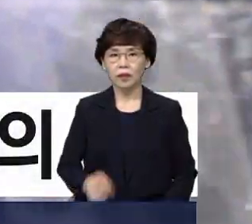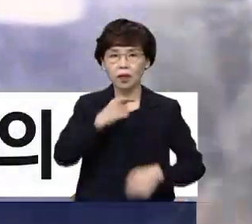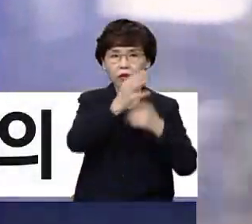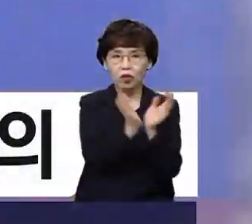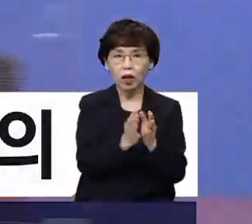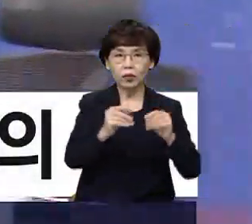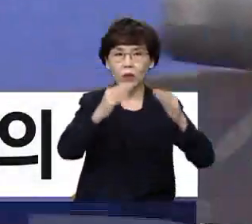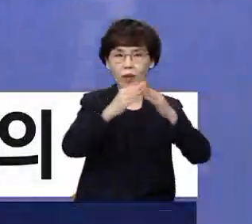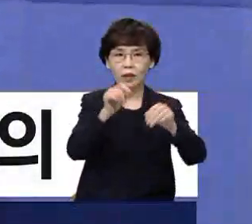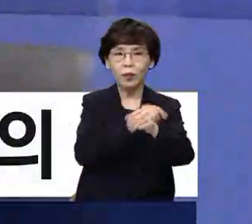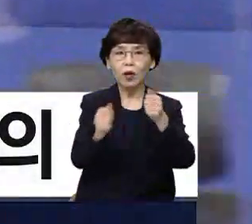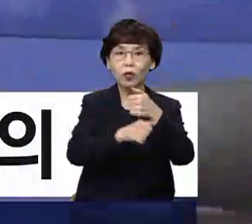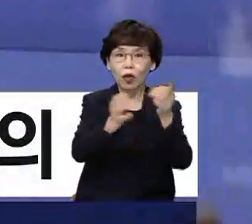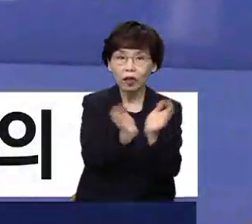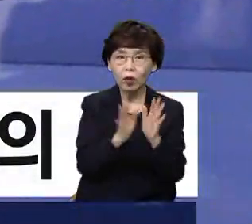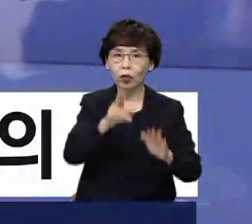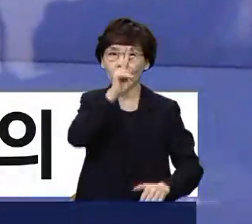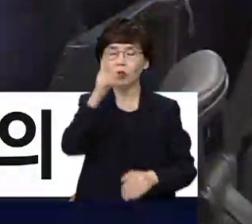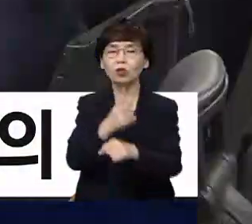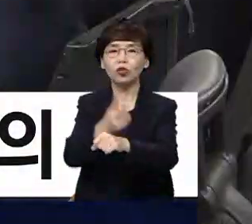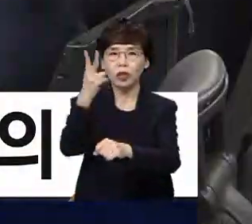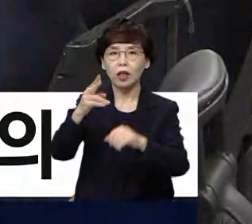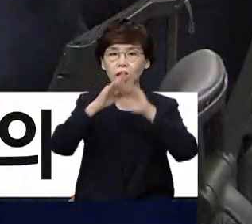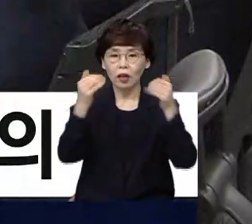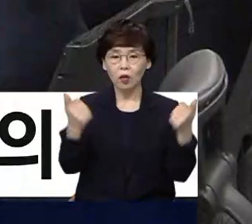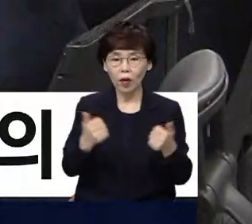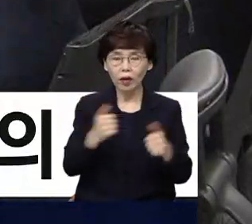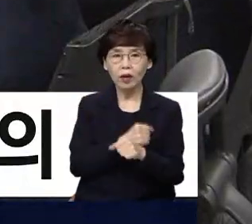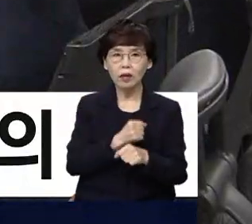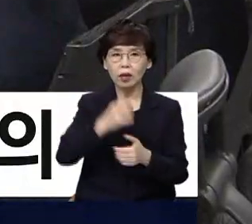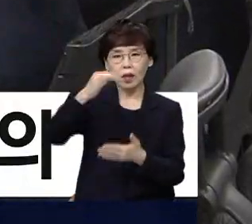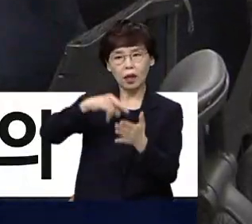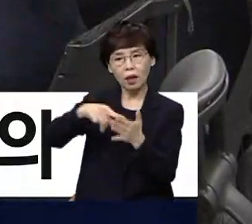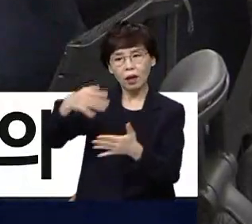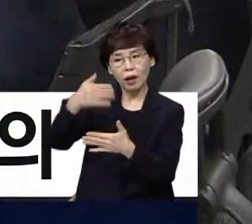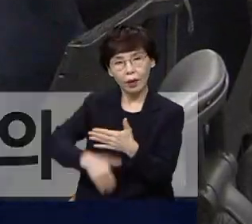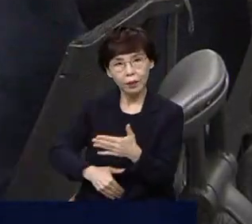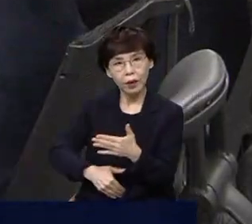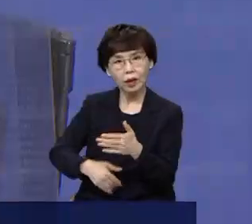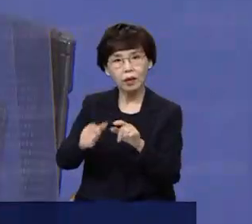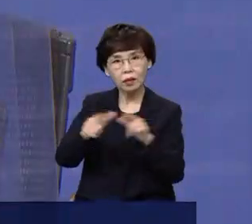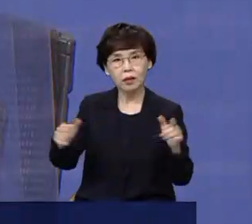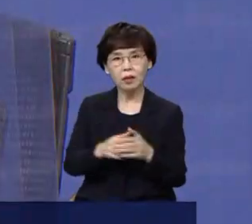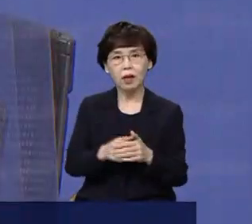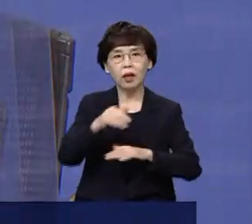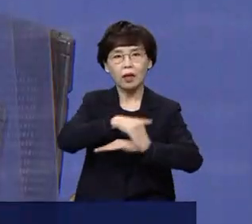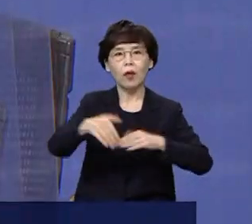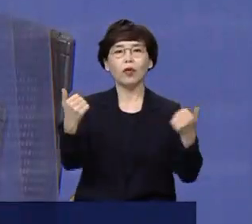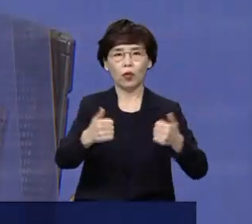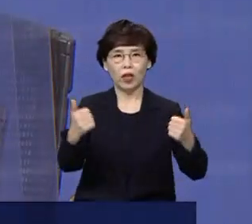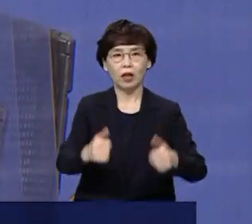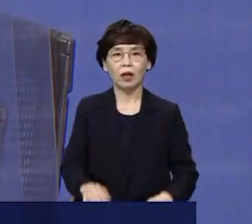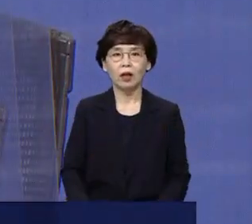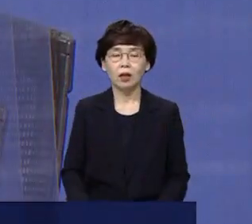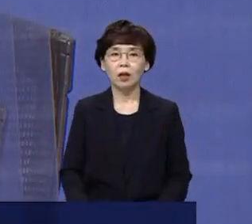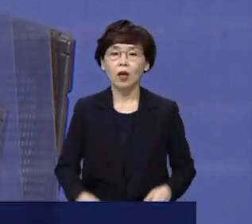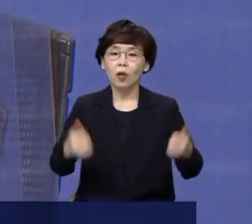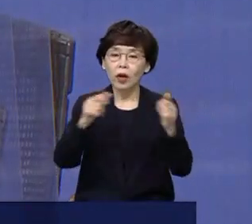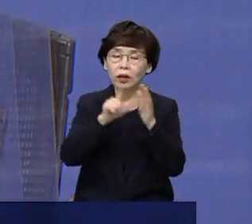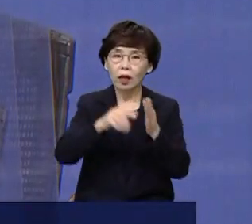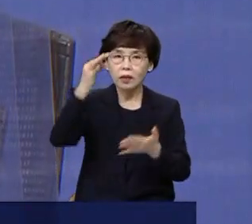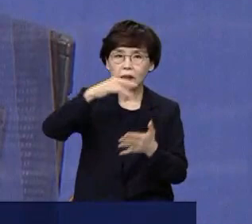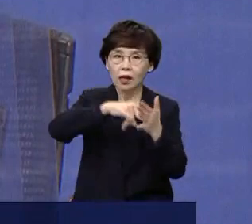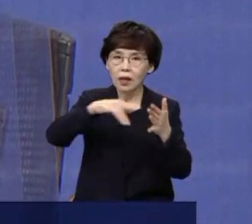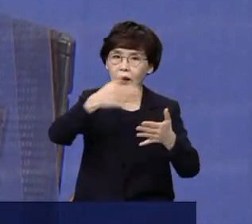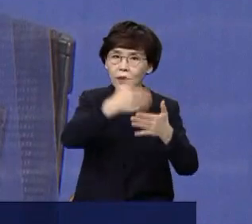민주당 부동산특별위원회는 오늘 오후 2시 전체 회의를 열어 재산세 감면안 등 부동산 대책을 논의합니다. 회의에선